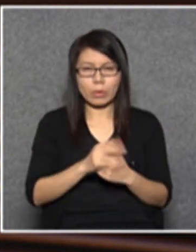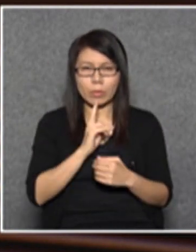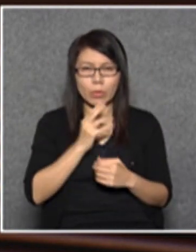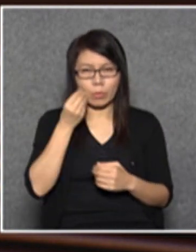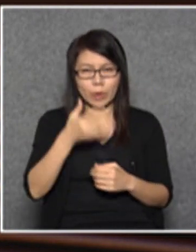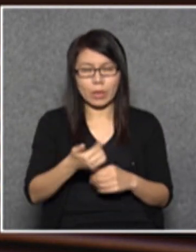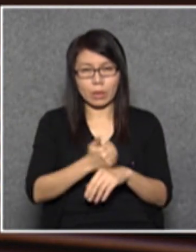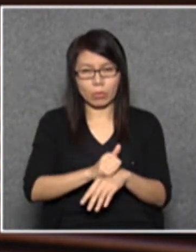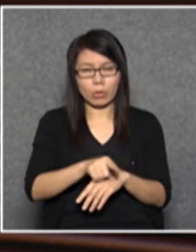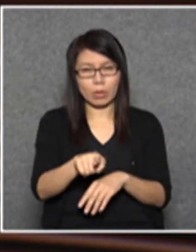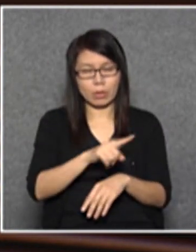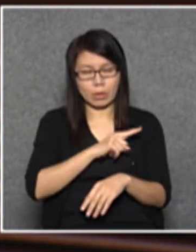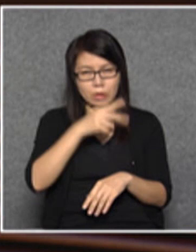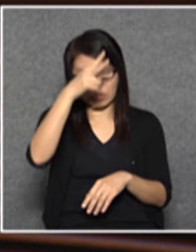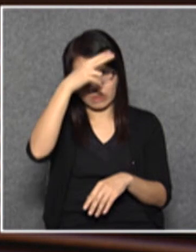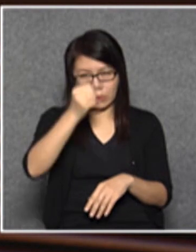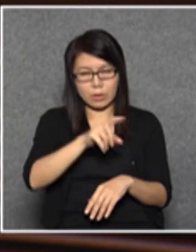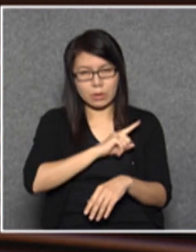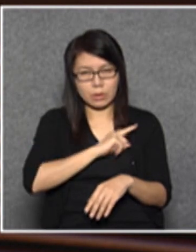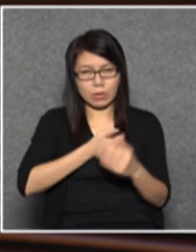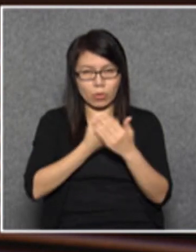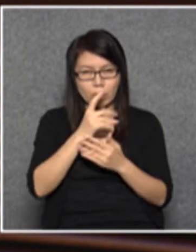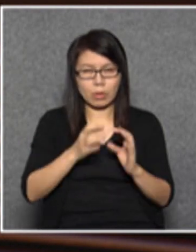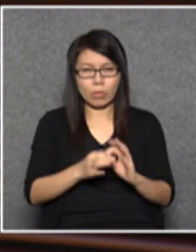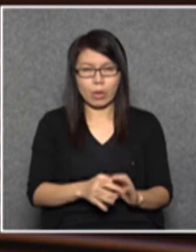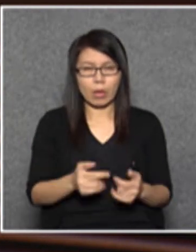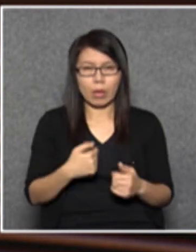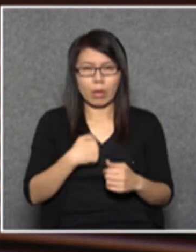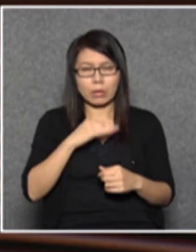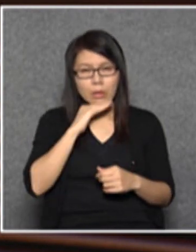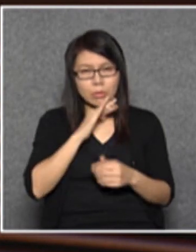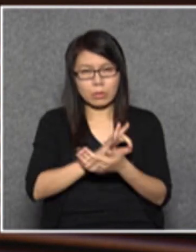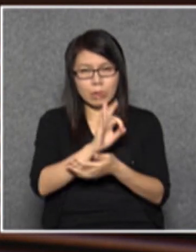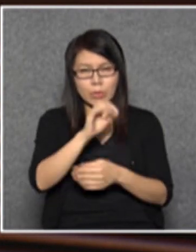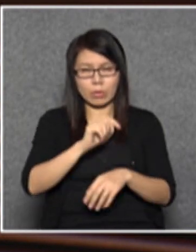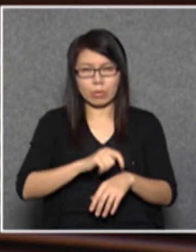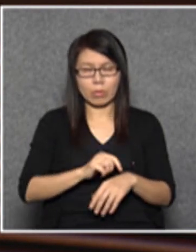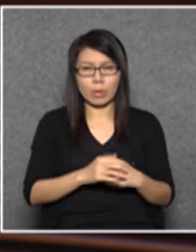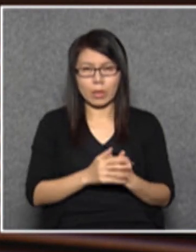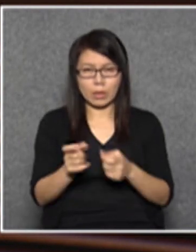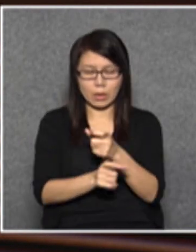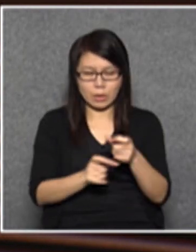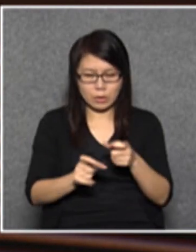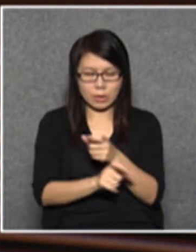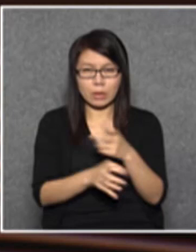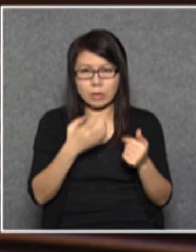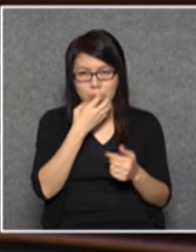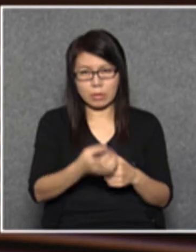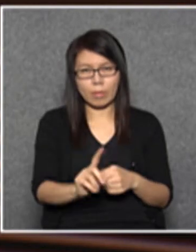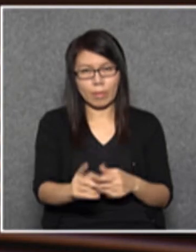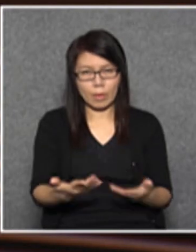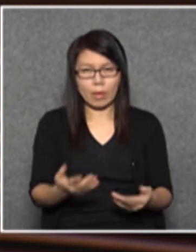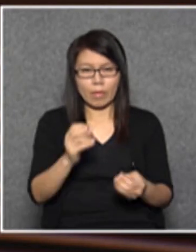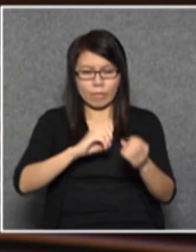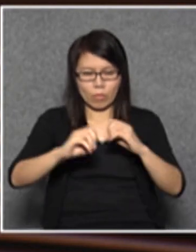會你咧特首去講一講，我哋挺咗呢三年喺經濟上嘅損失，喺科